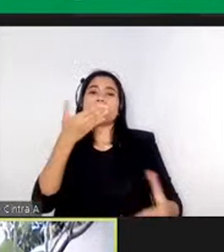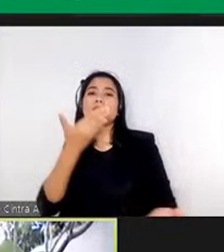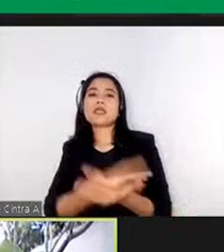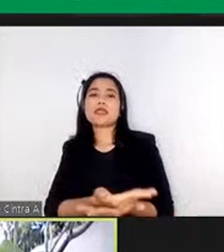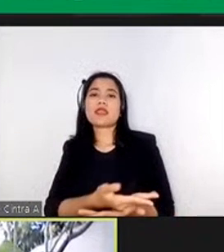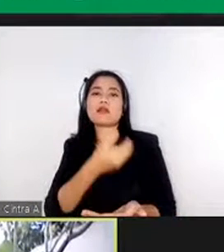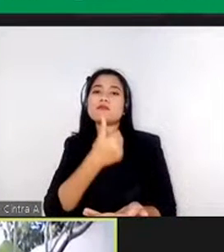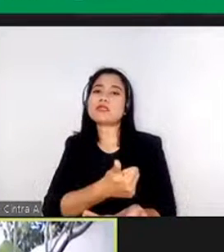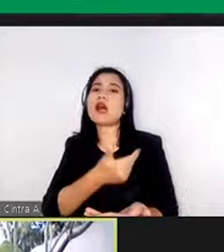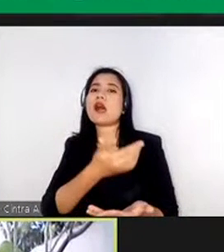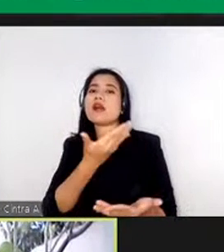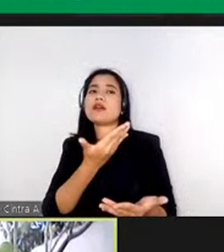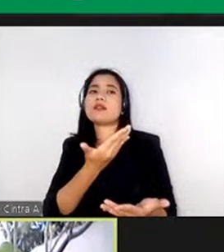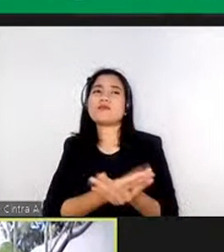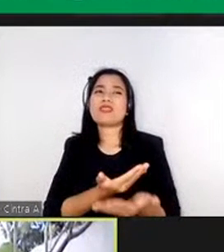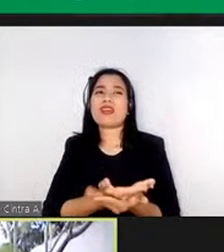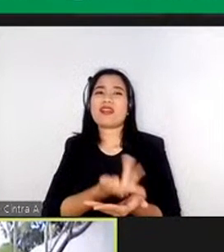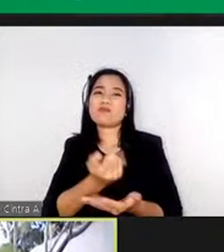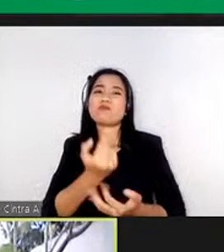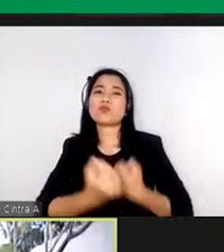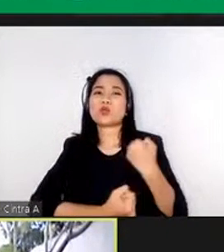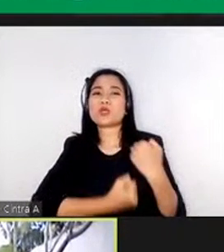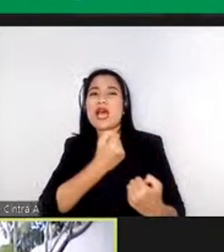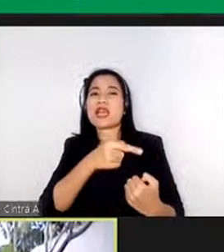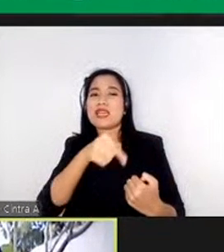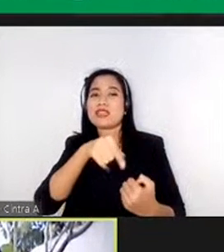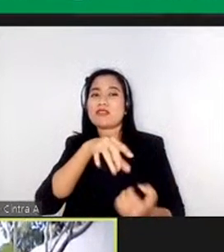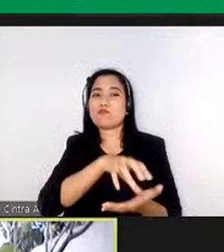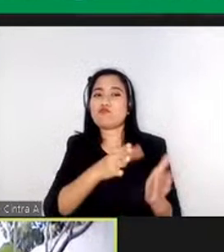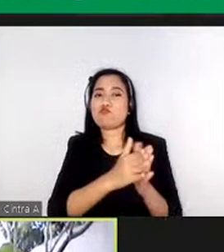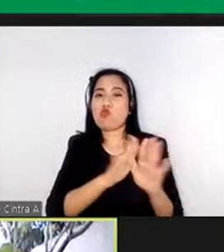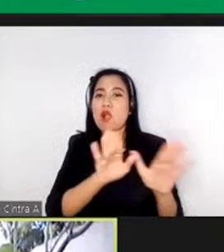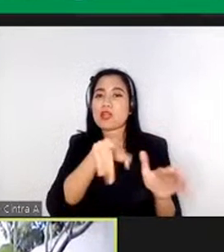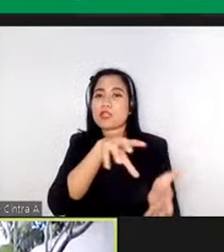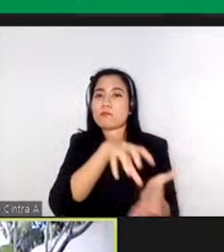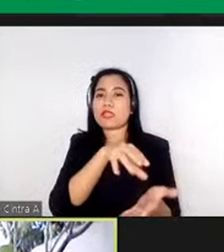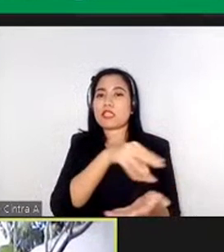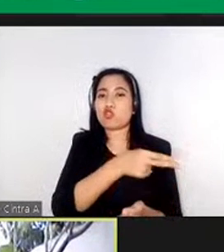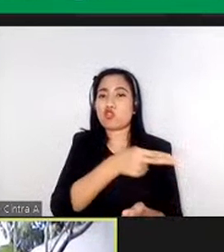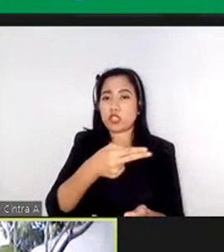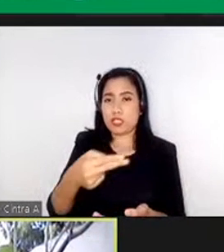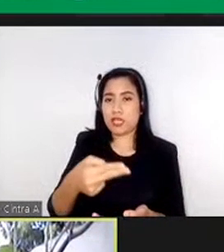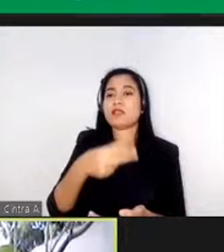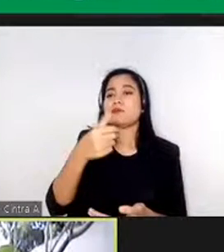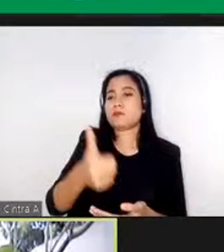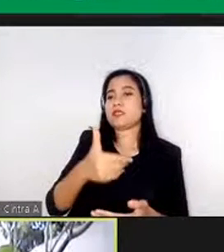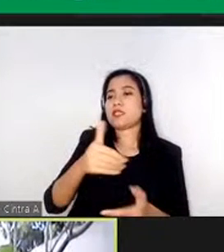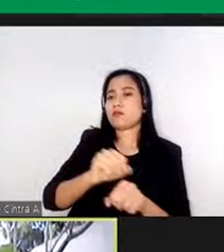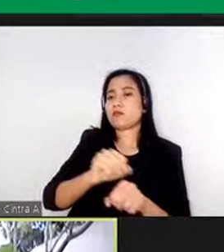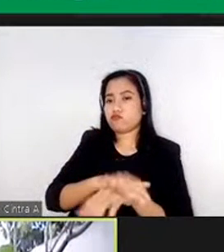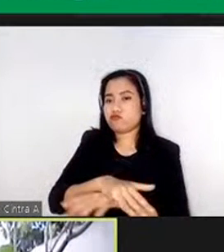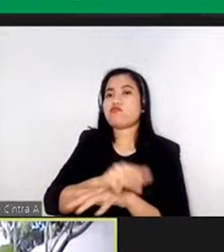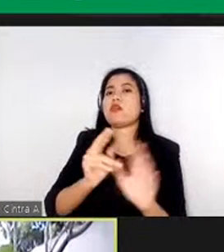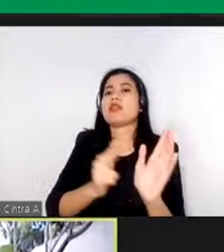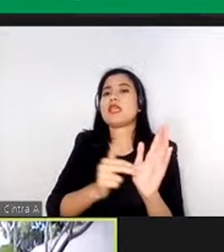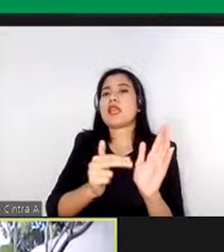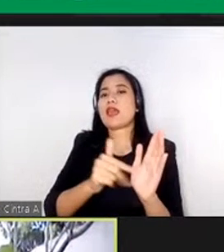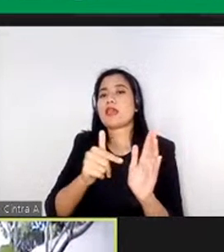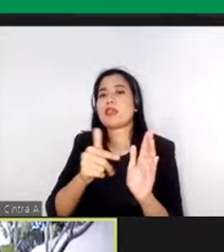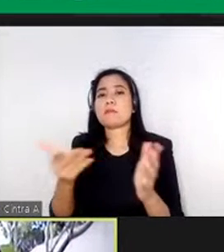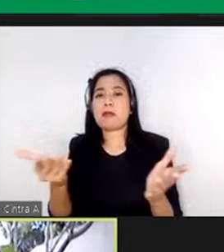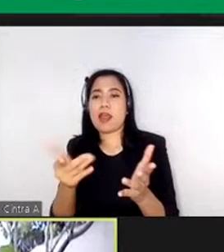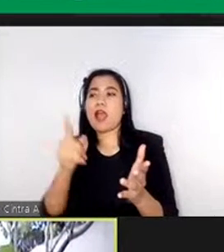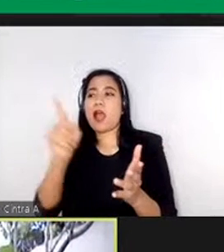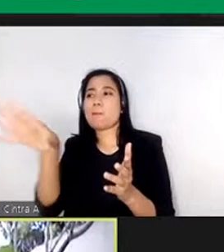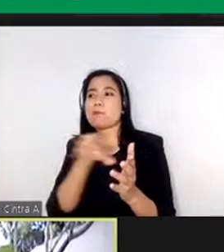si perusahaan yang beroperasi di Indonesia itu tadi untuk juga bisa mengimplementasikan nilai-nilai yang ada di OECD nah begitu